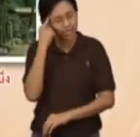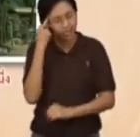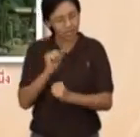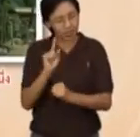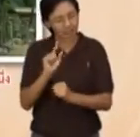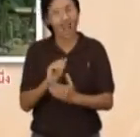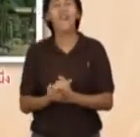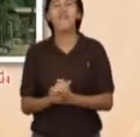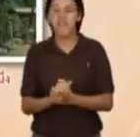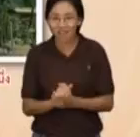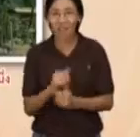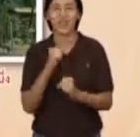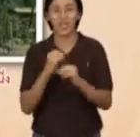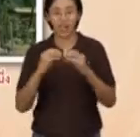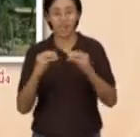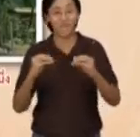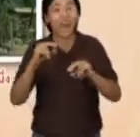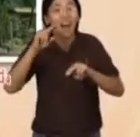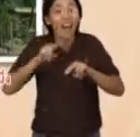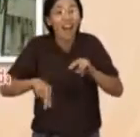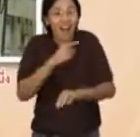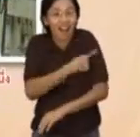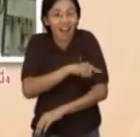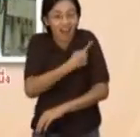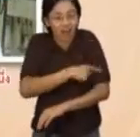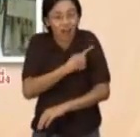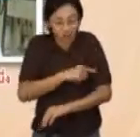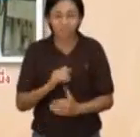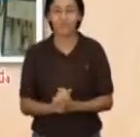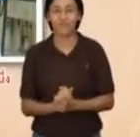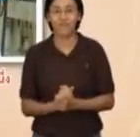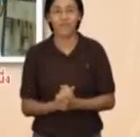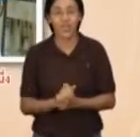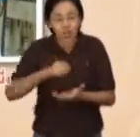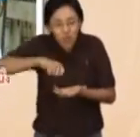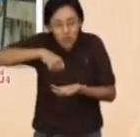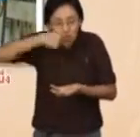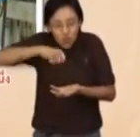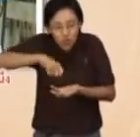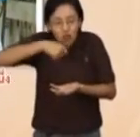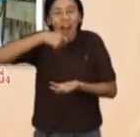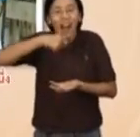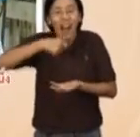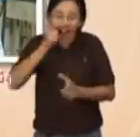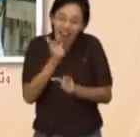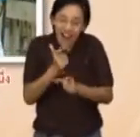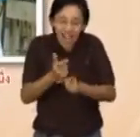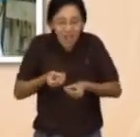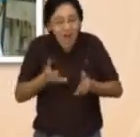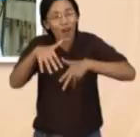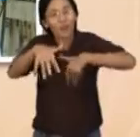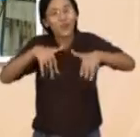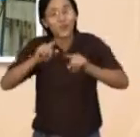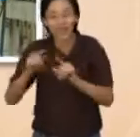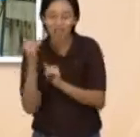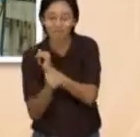เป็นลูกลอกขึ้นมาเป็นแกงจืดขึ้นมาก็จะได้แกงจืดอีกอย่างหนึ่งสำหรับเสิร์ฟพวกแขกที่มารับประทานนะฮ ะ